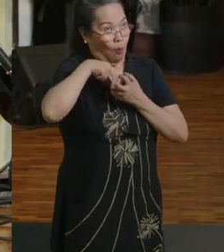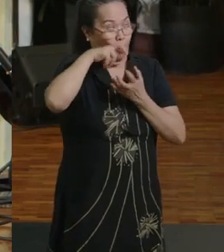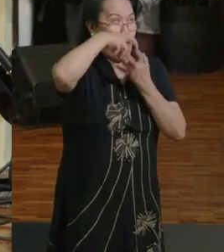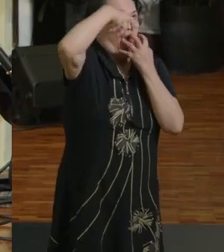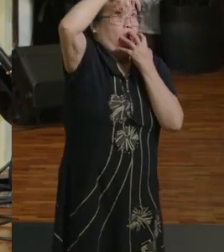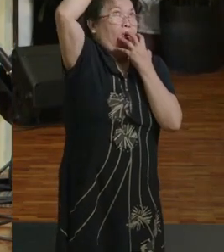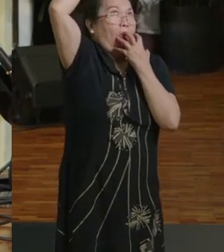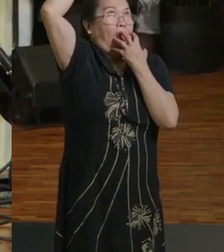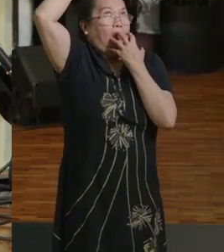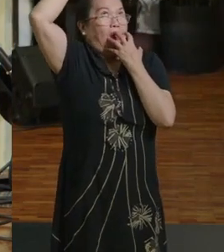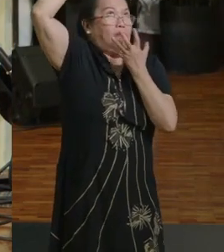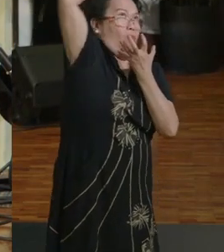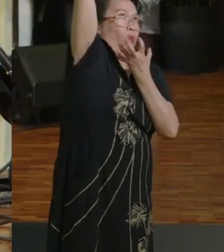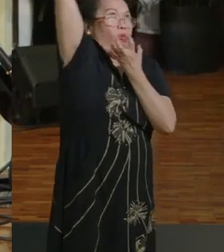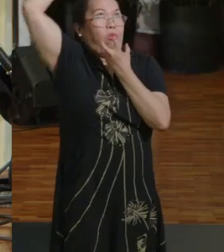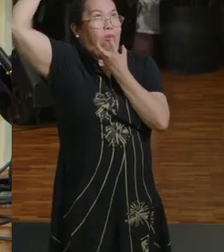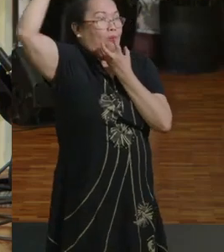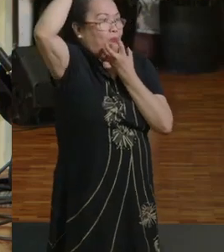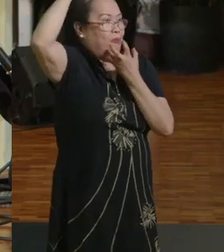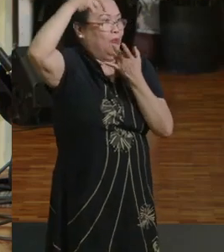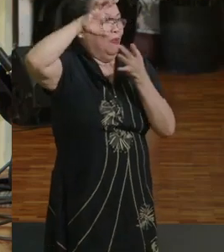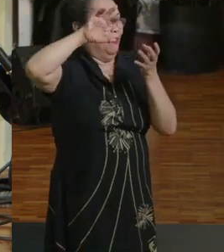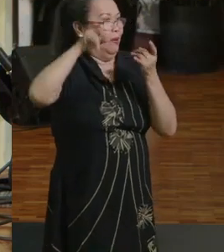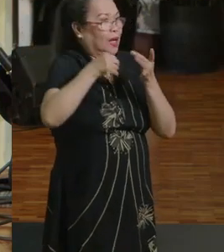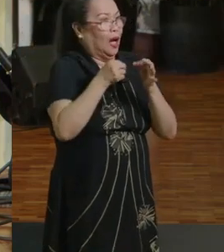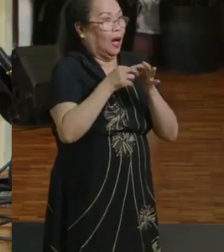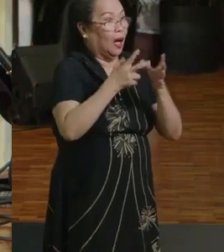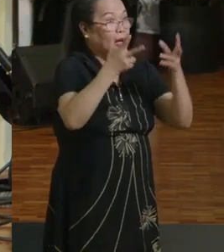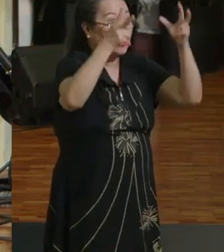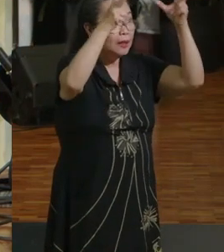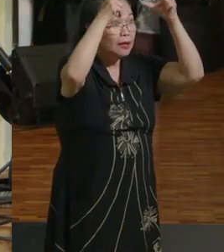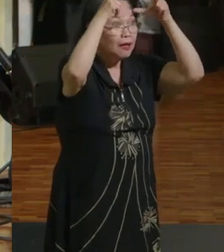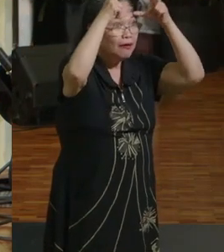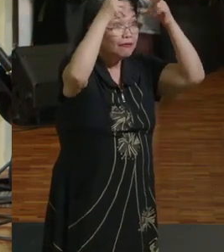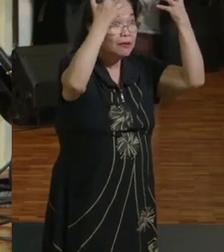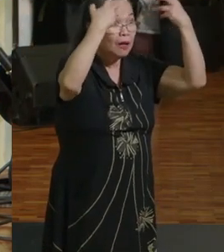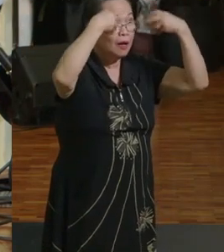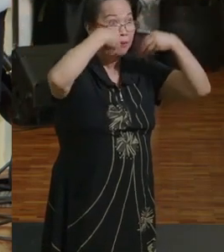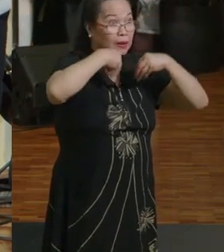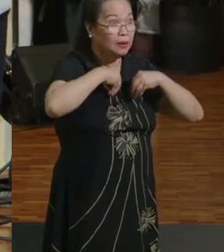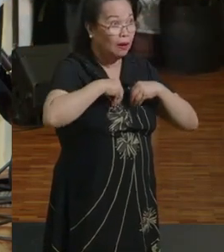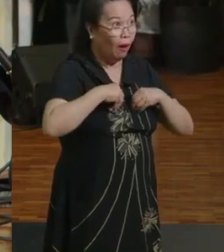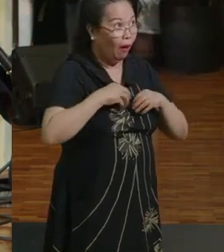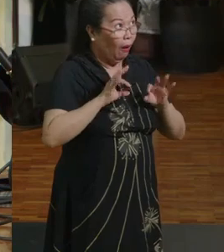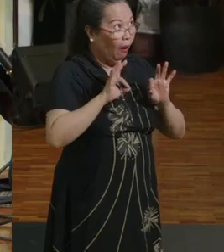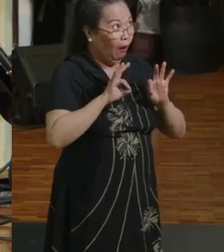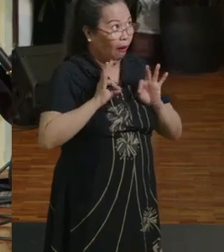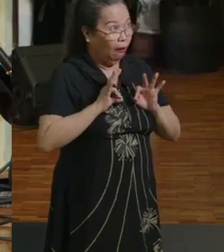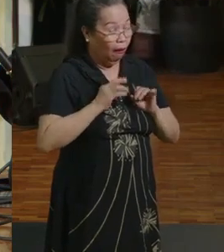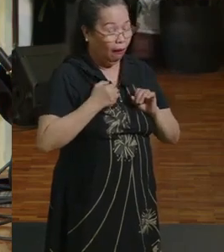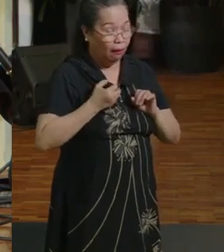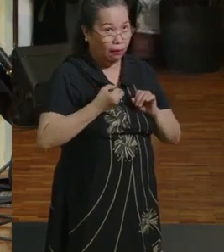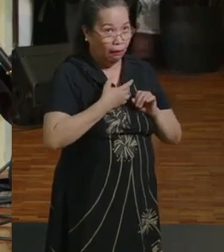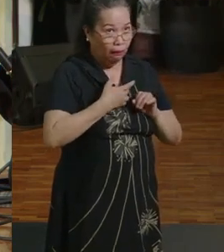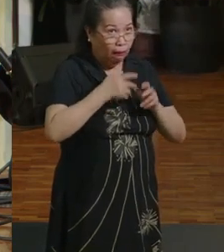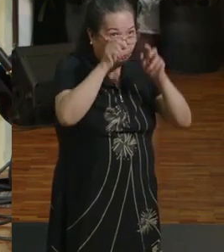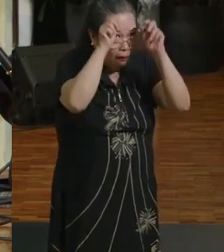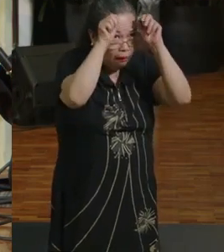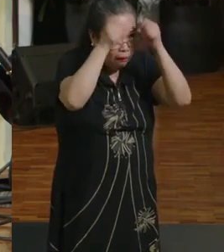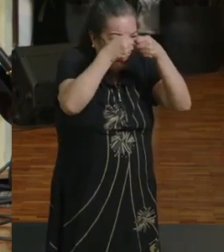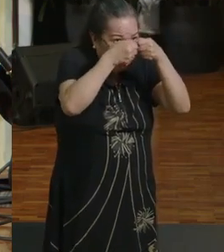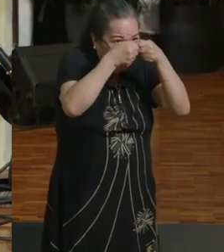eh. No? Di ba? Mga tao, parang, ano yan? Nakakatakot. Tapos